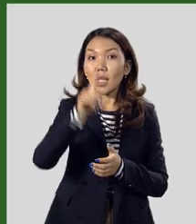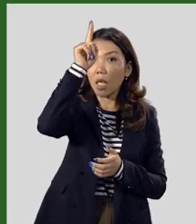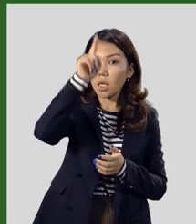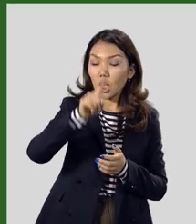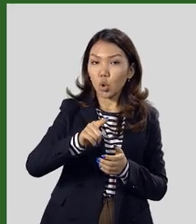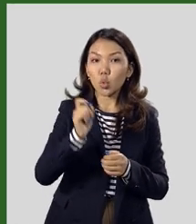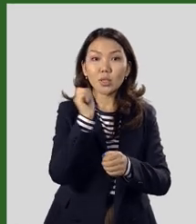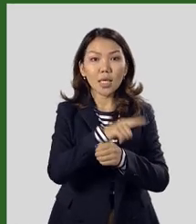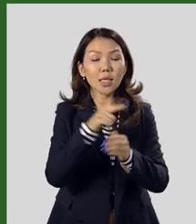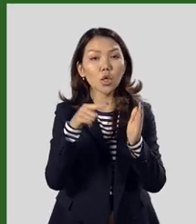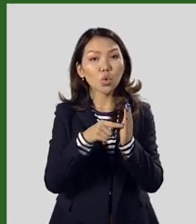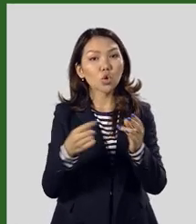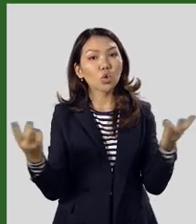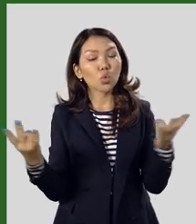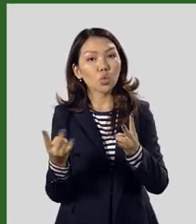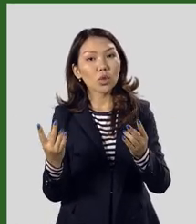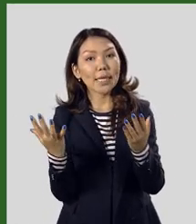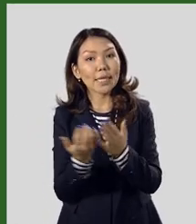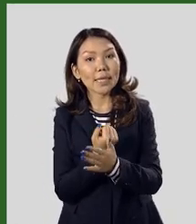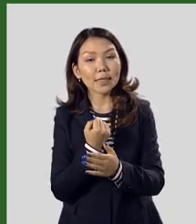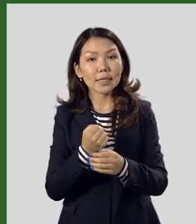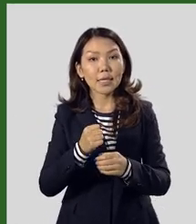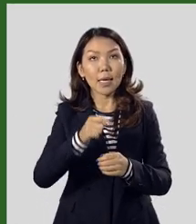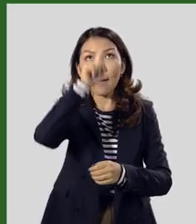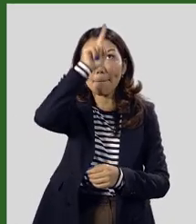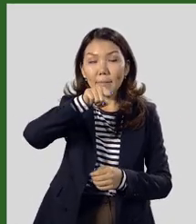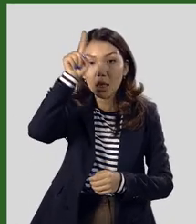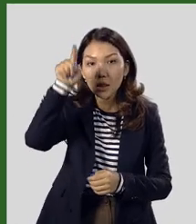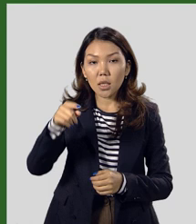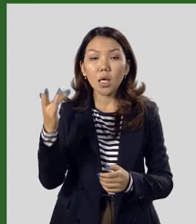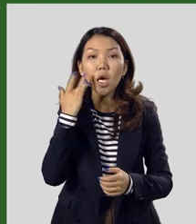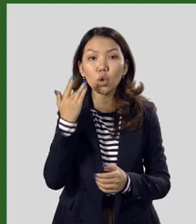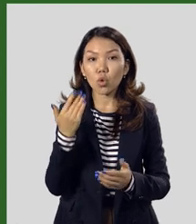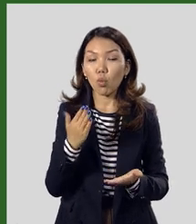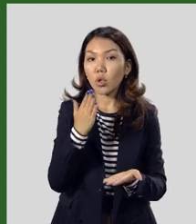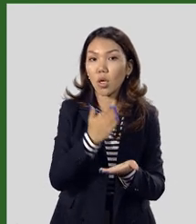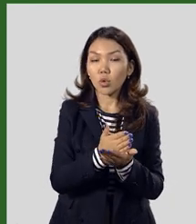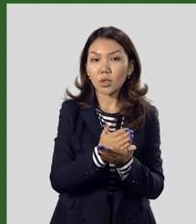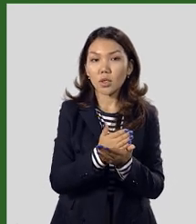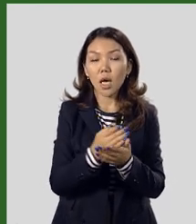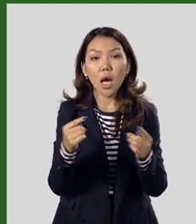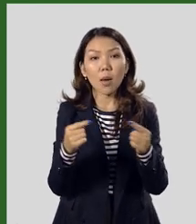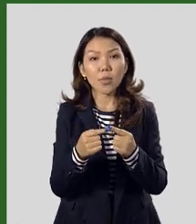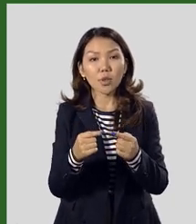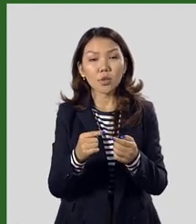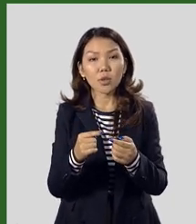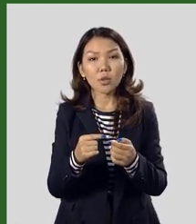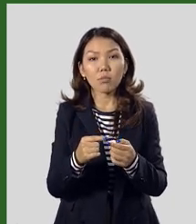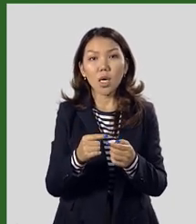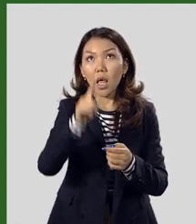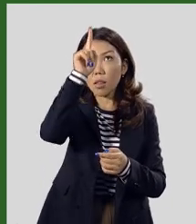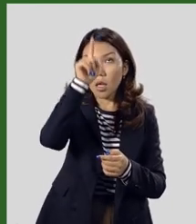точки, нужно найти меридиан, на котором она расположена. Определим долготу города